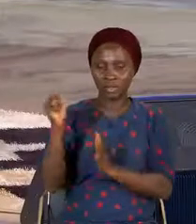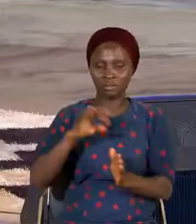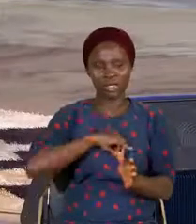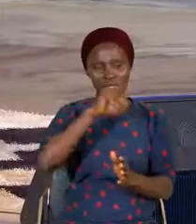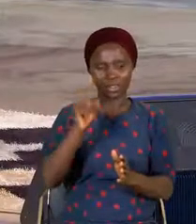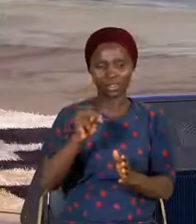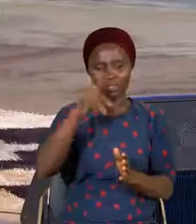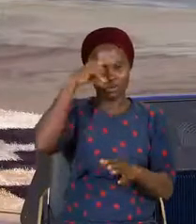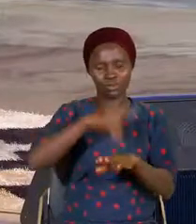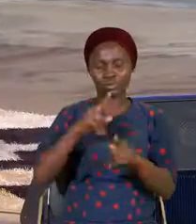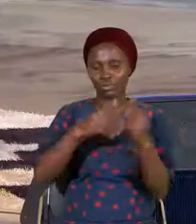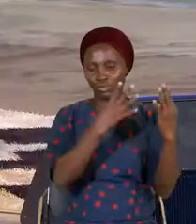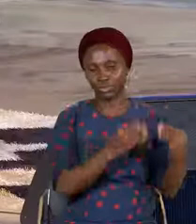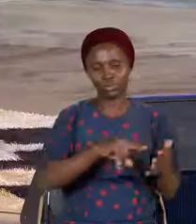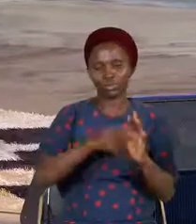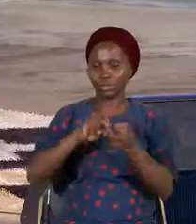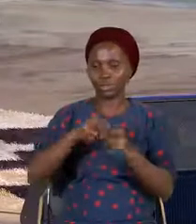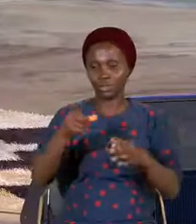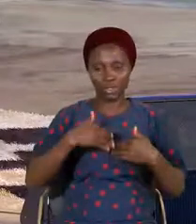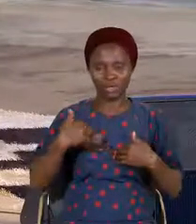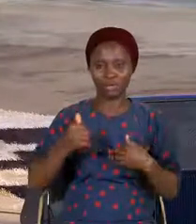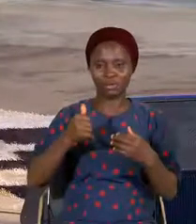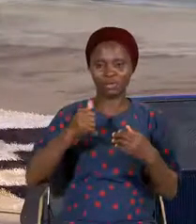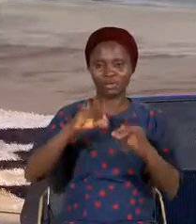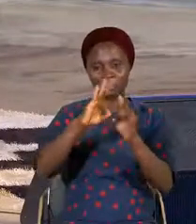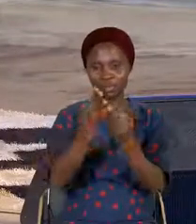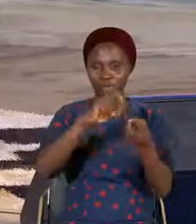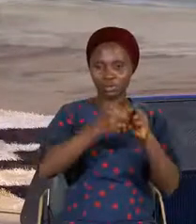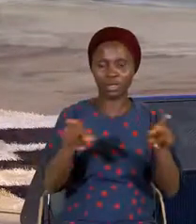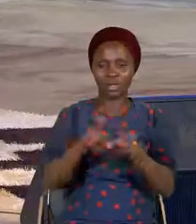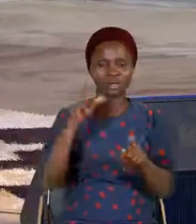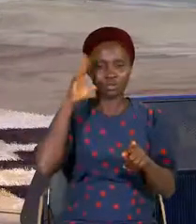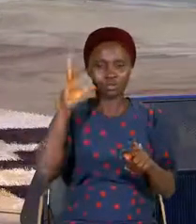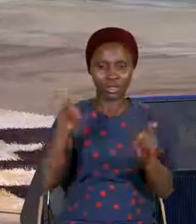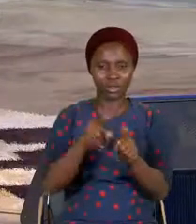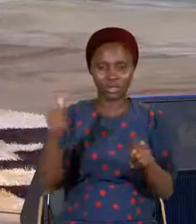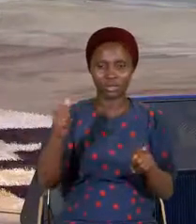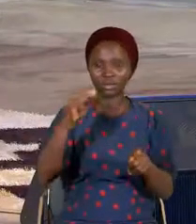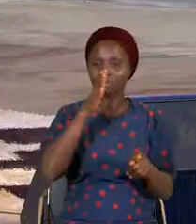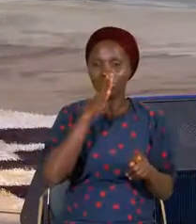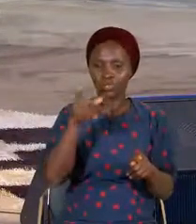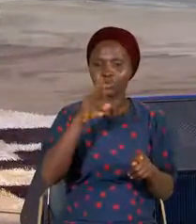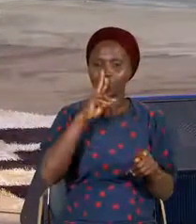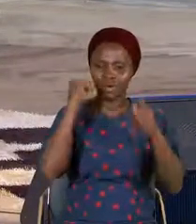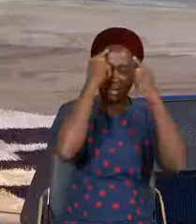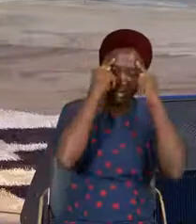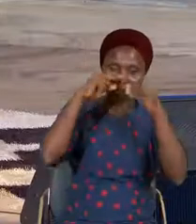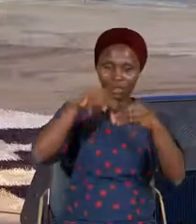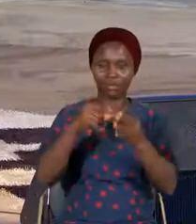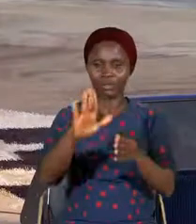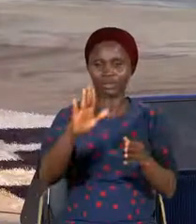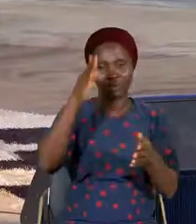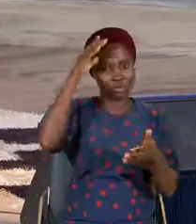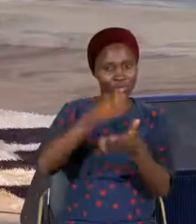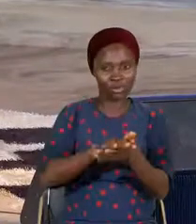veut, peut-être vous avez un problème en famille, en tant que femme, en tant que mari, en tant que mère. Vous vous souciez